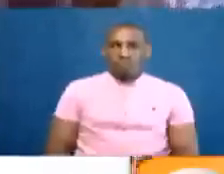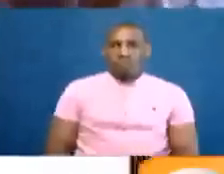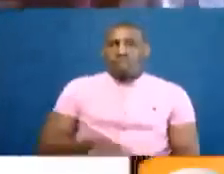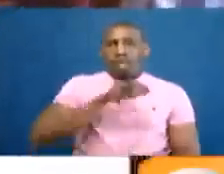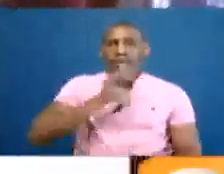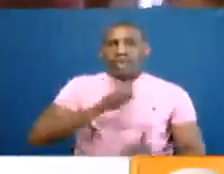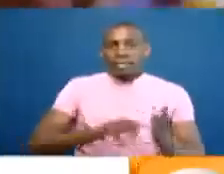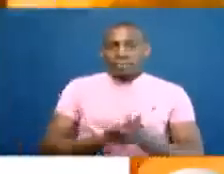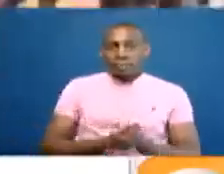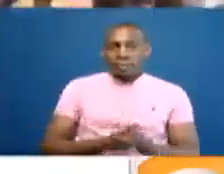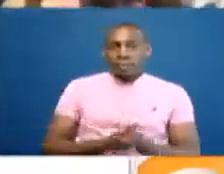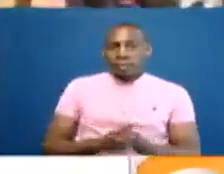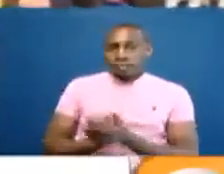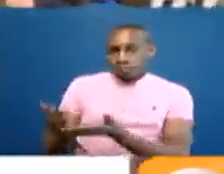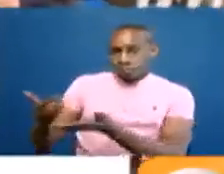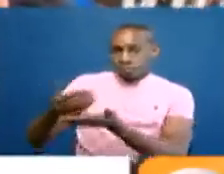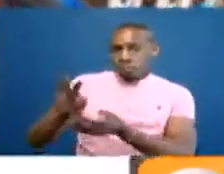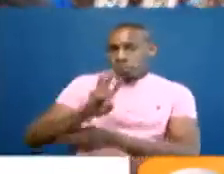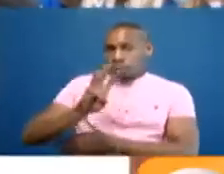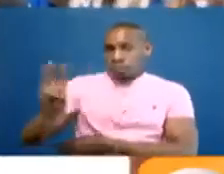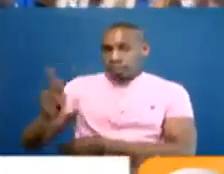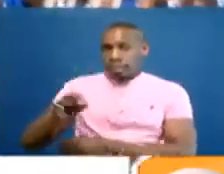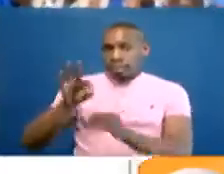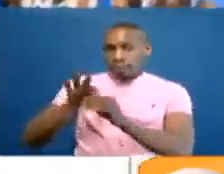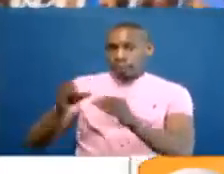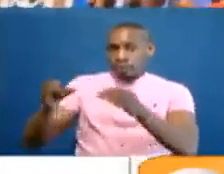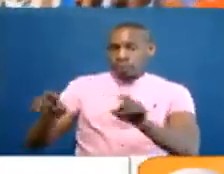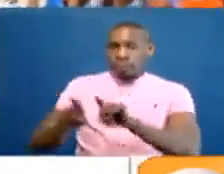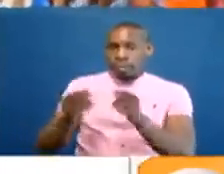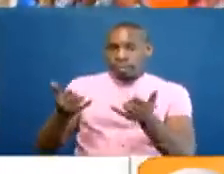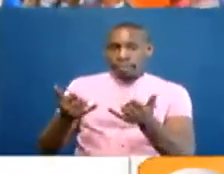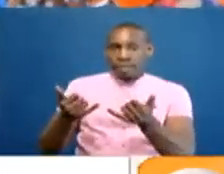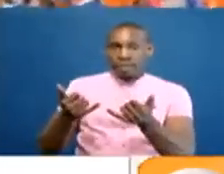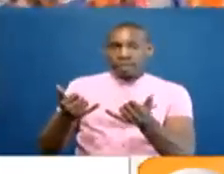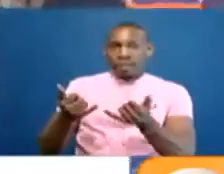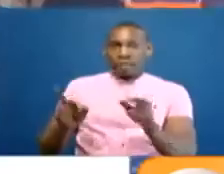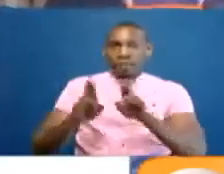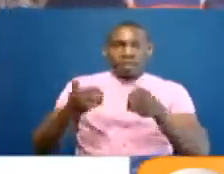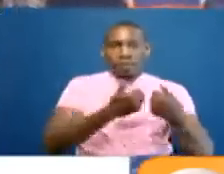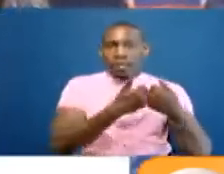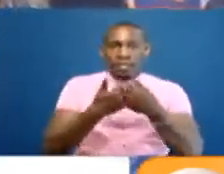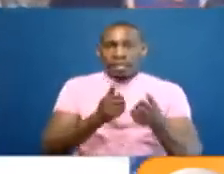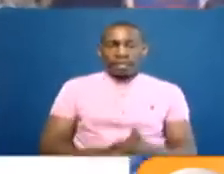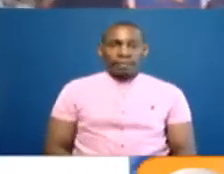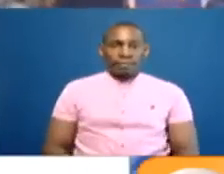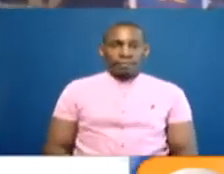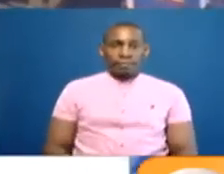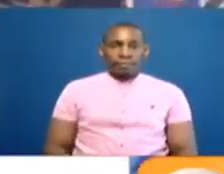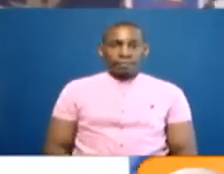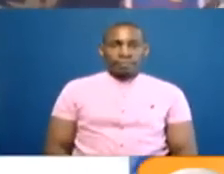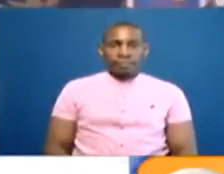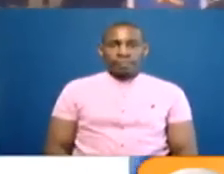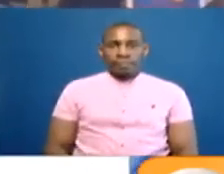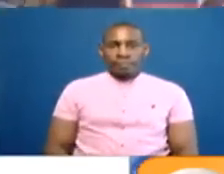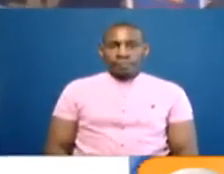Odinga says he has consolidated his Western Kenya voting bloc and was ready for the duel. Odinga,